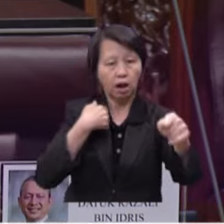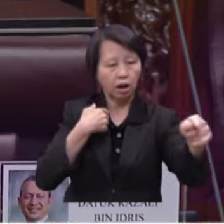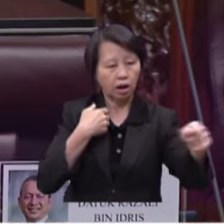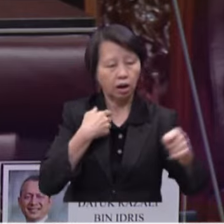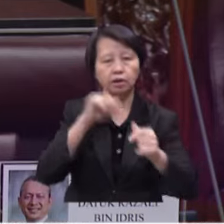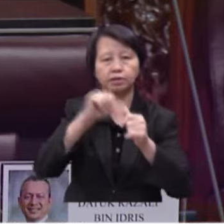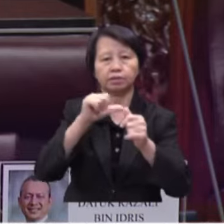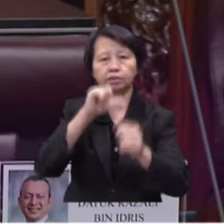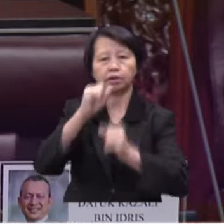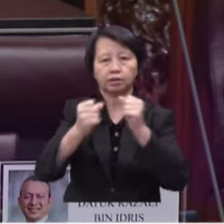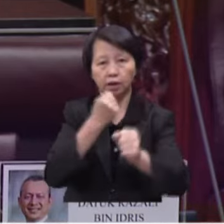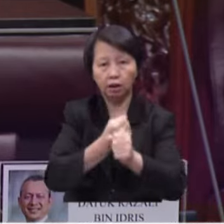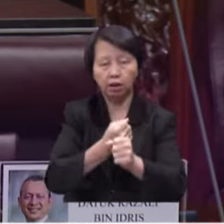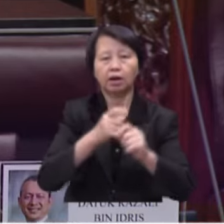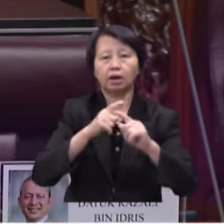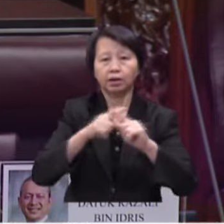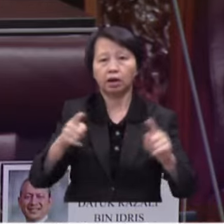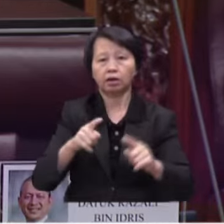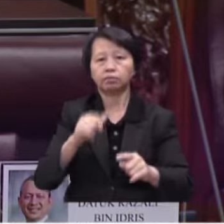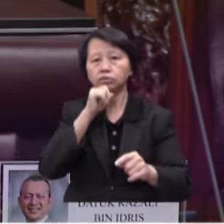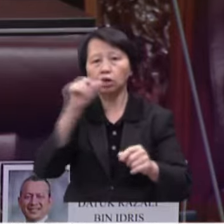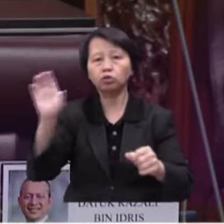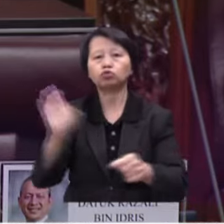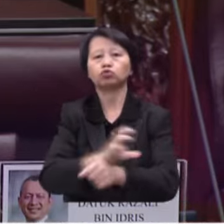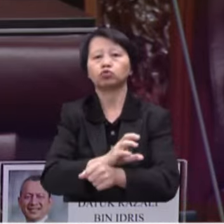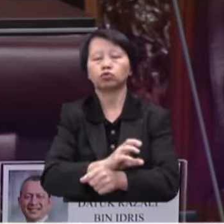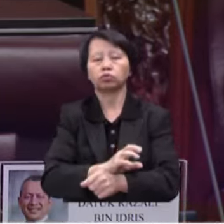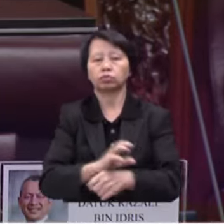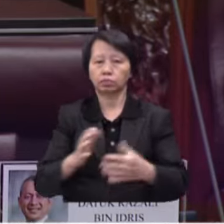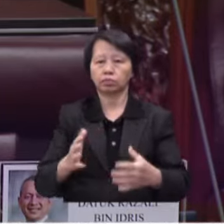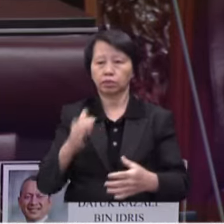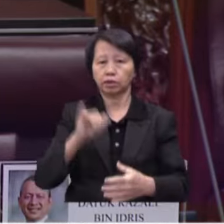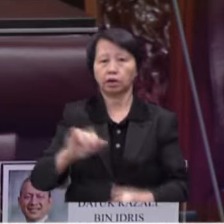setiap tahun tetapi pun tak mencukupi